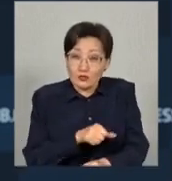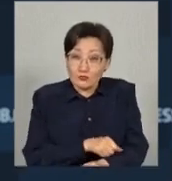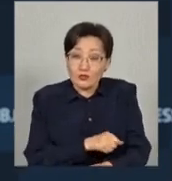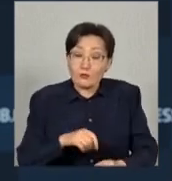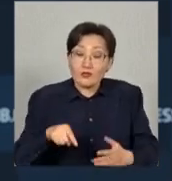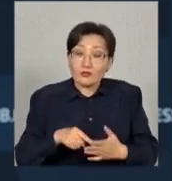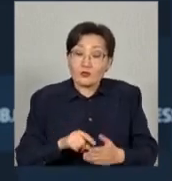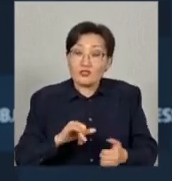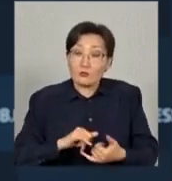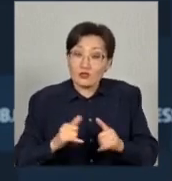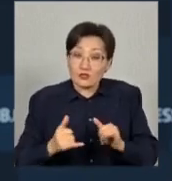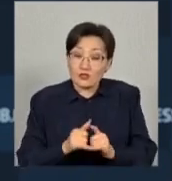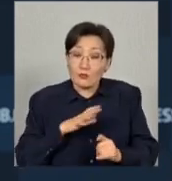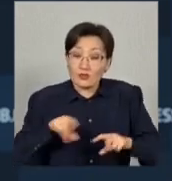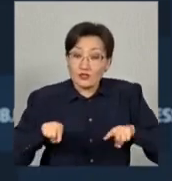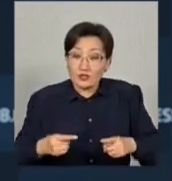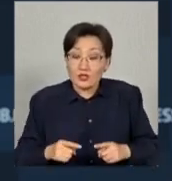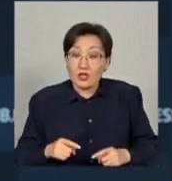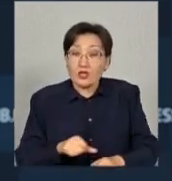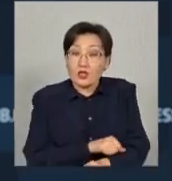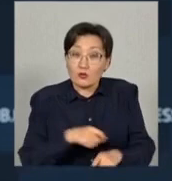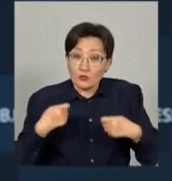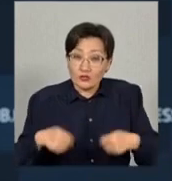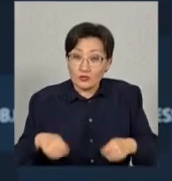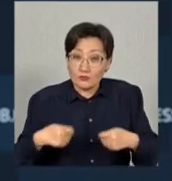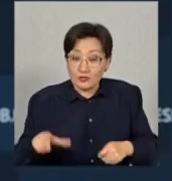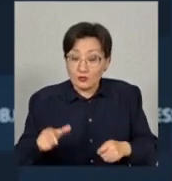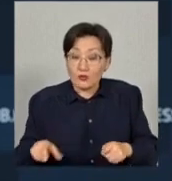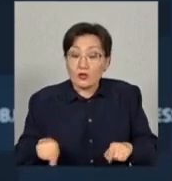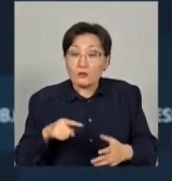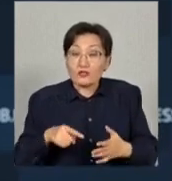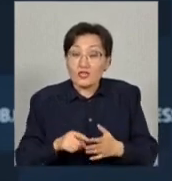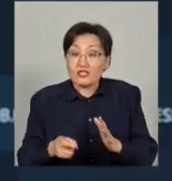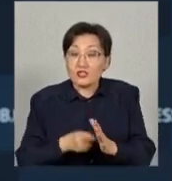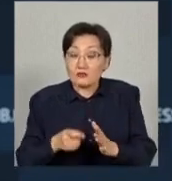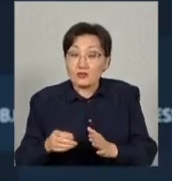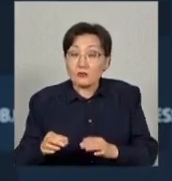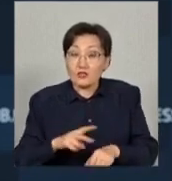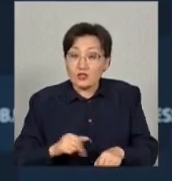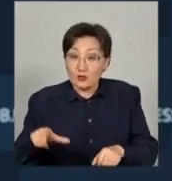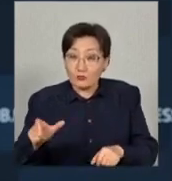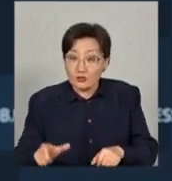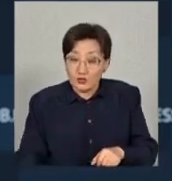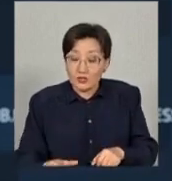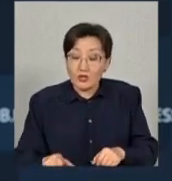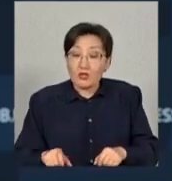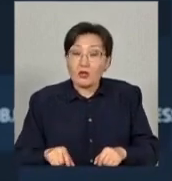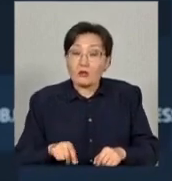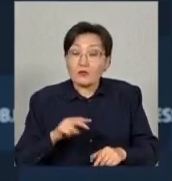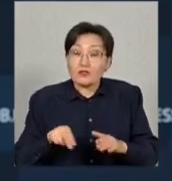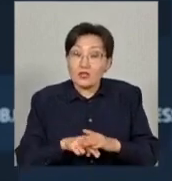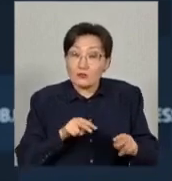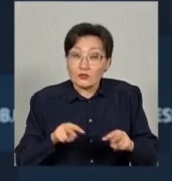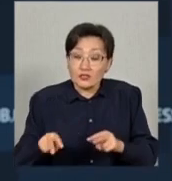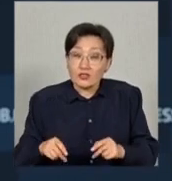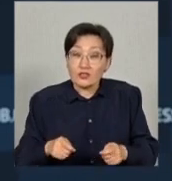в городе усть-каменогорск был задержан наркокурьер одновременно в городе Караганда оперативниками КНБ взяты под стражу